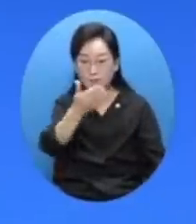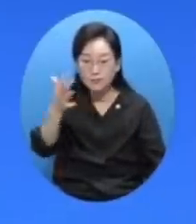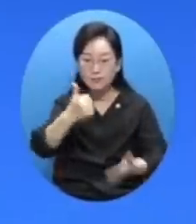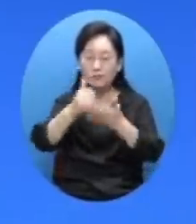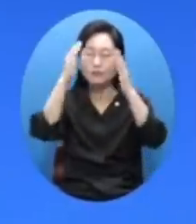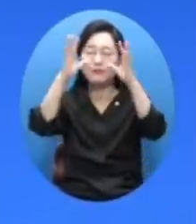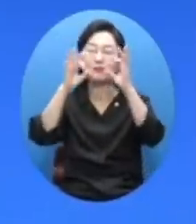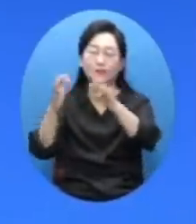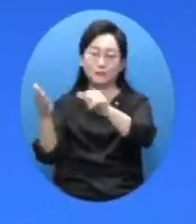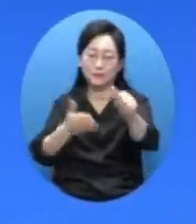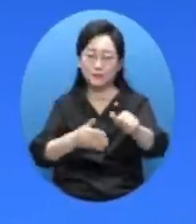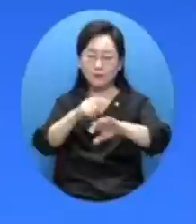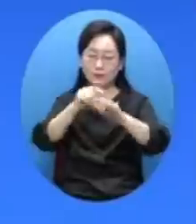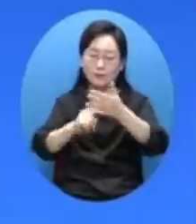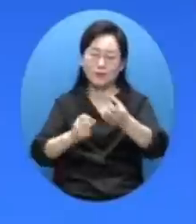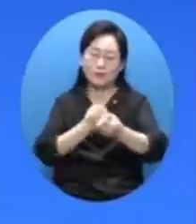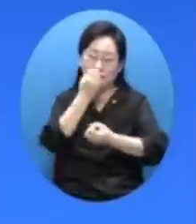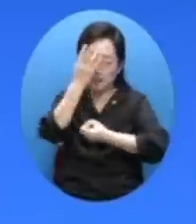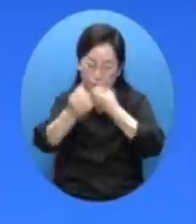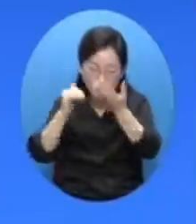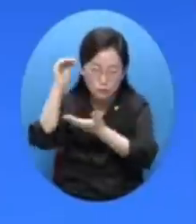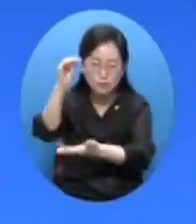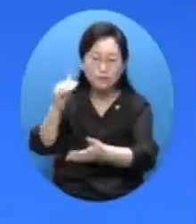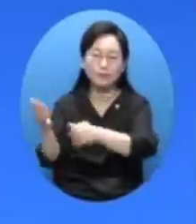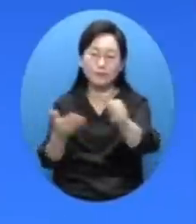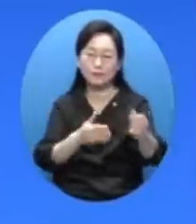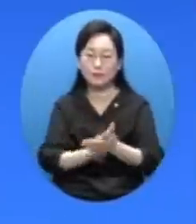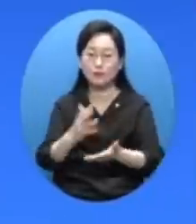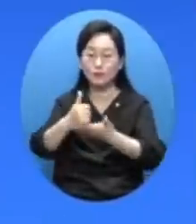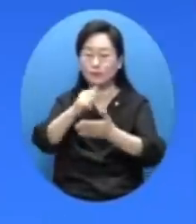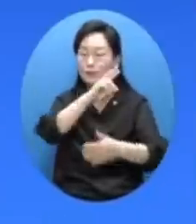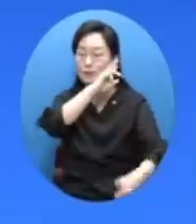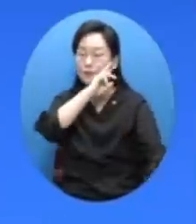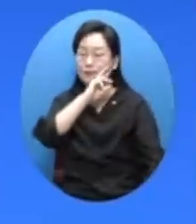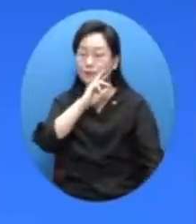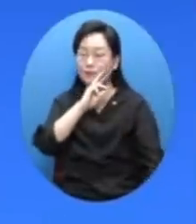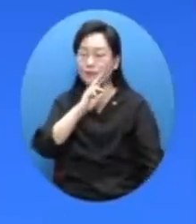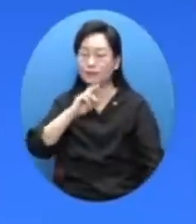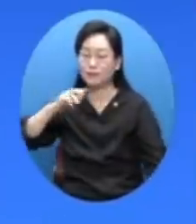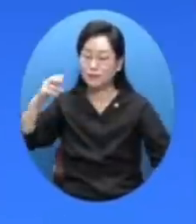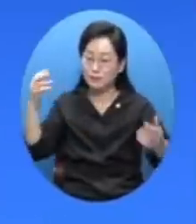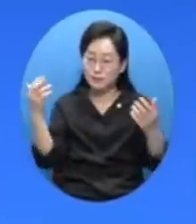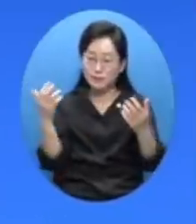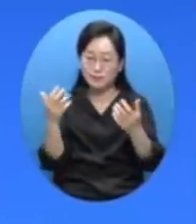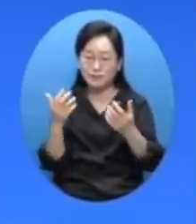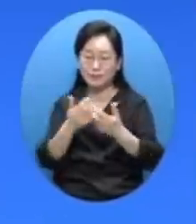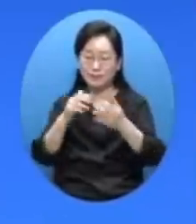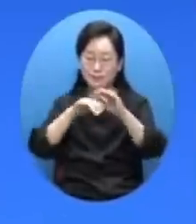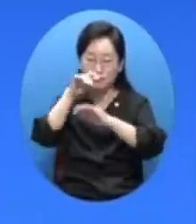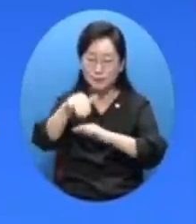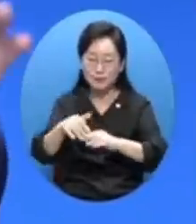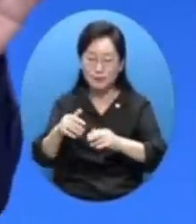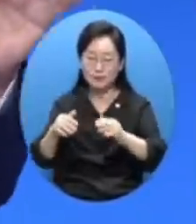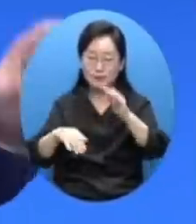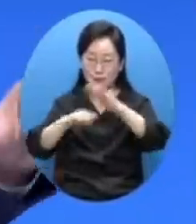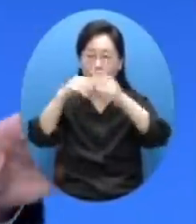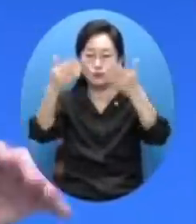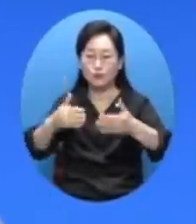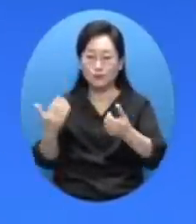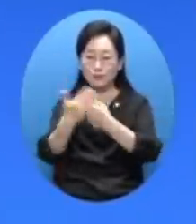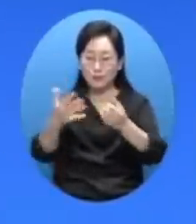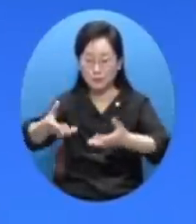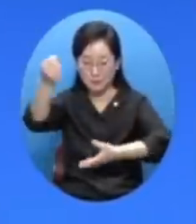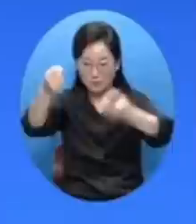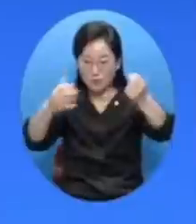바라보십시오 제가 왜 마음을 터놓고 기도하시기 바랍니다 주미 주시는 평안함으로 넘치게 채워질 것입니다 주님의 은혜가 여러분